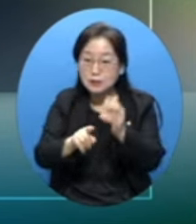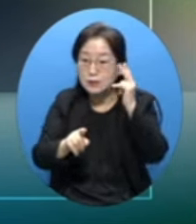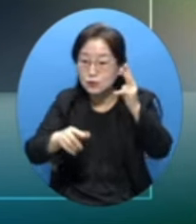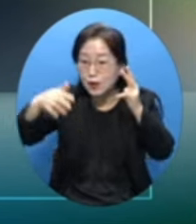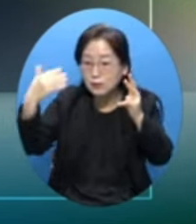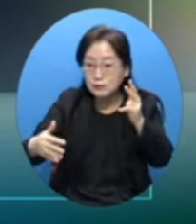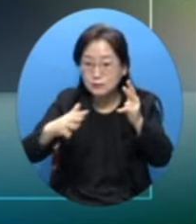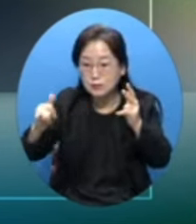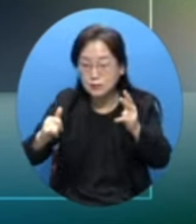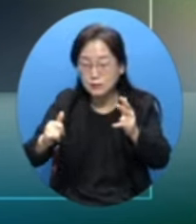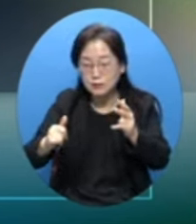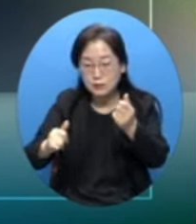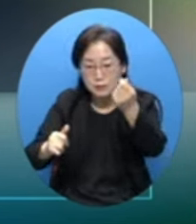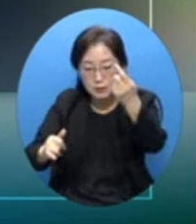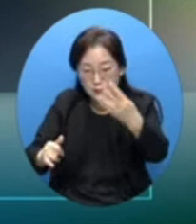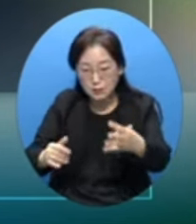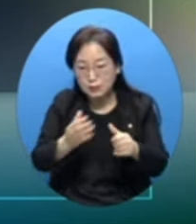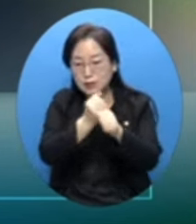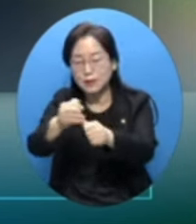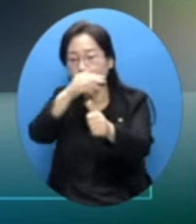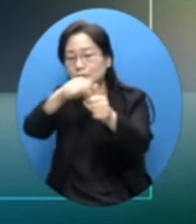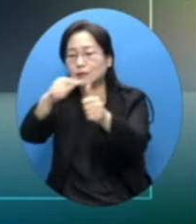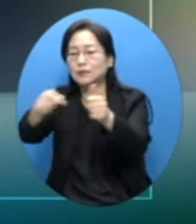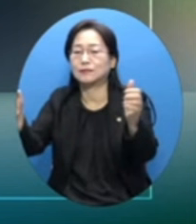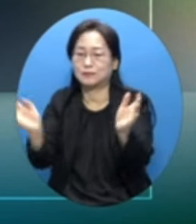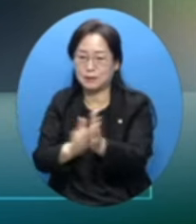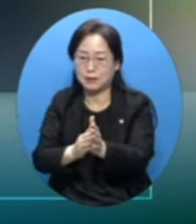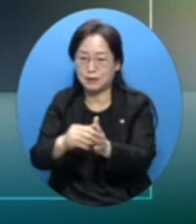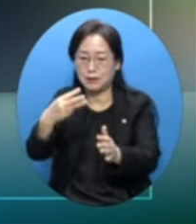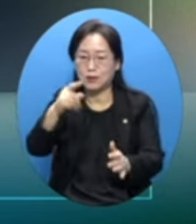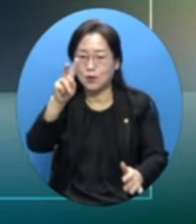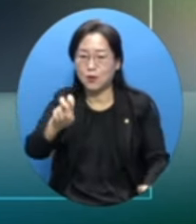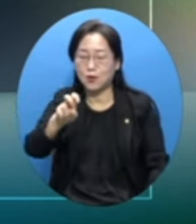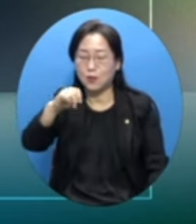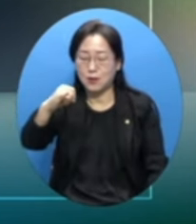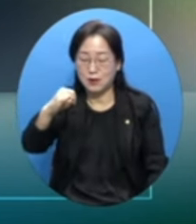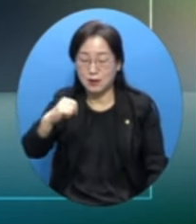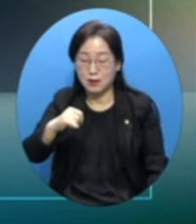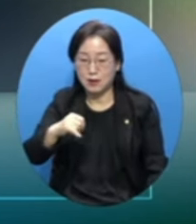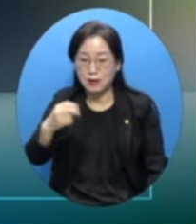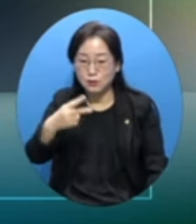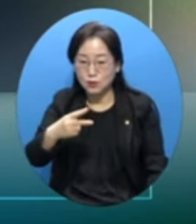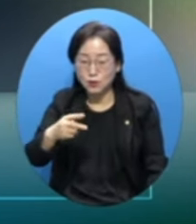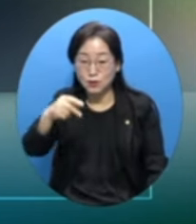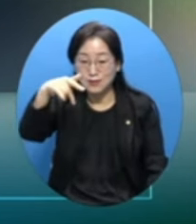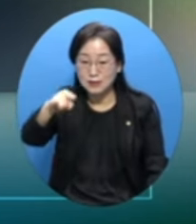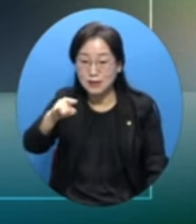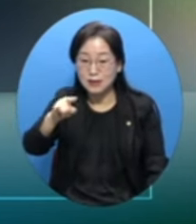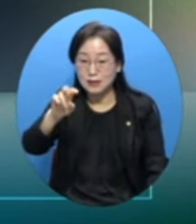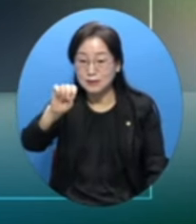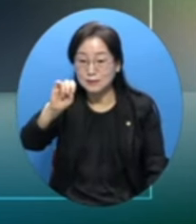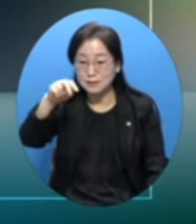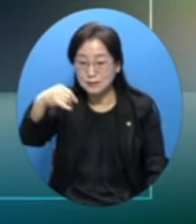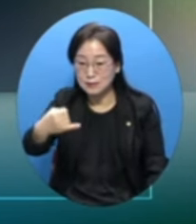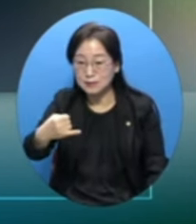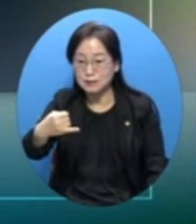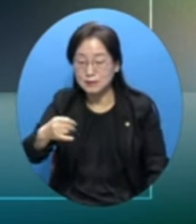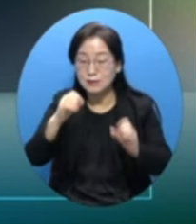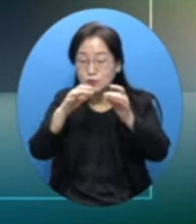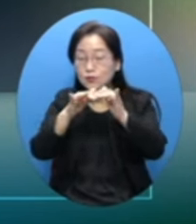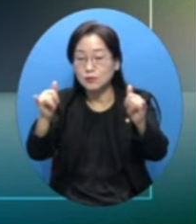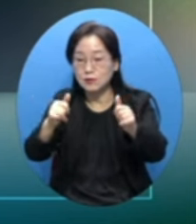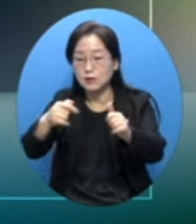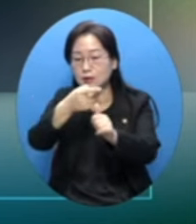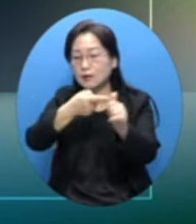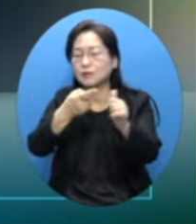끌려가 순교했고 토마스 선사와 선교사도 순교했습니다 선교